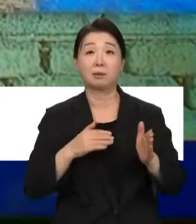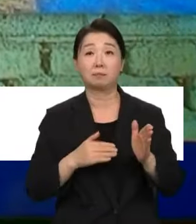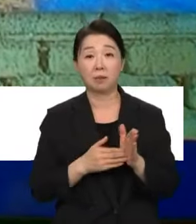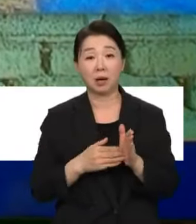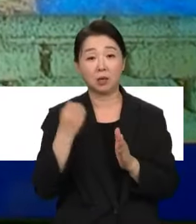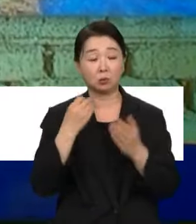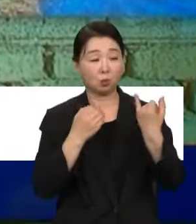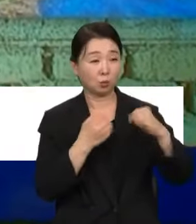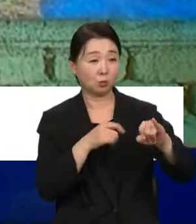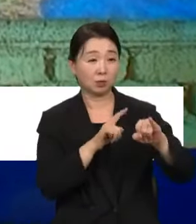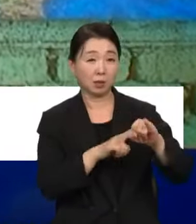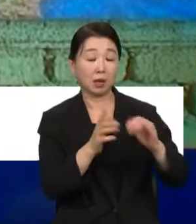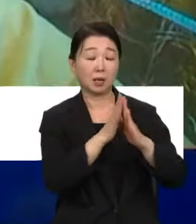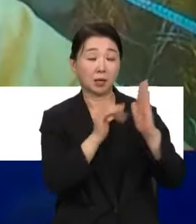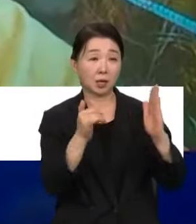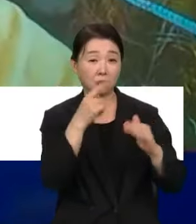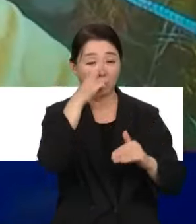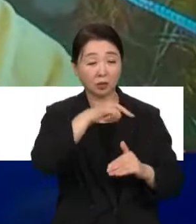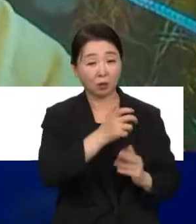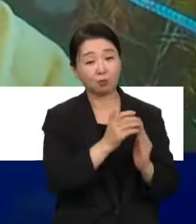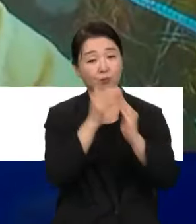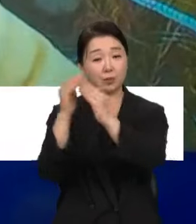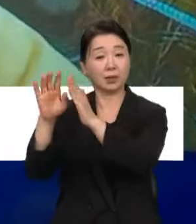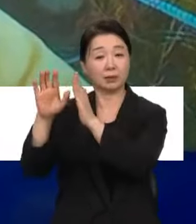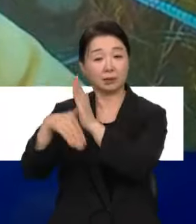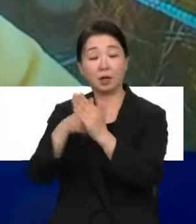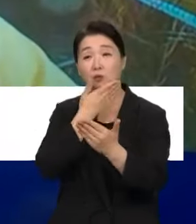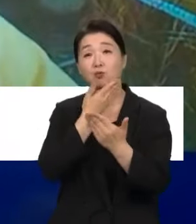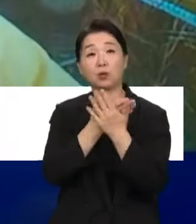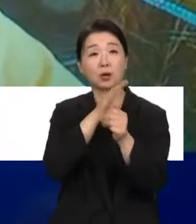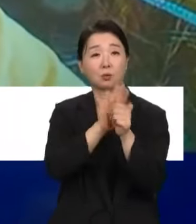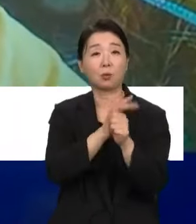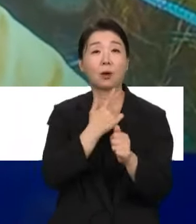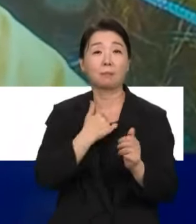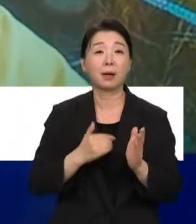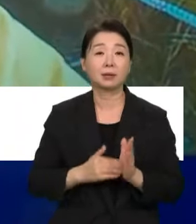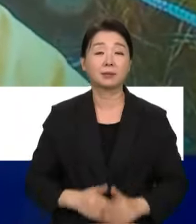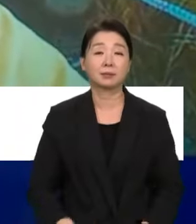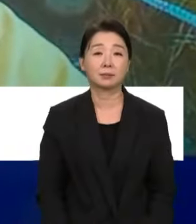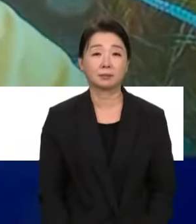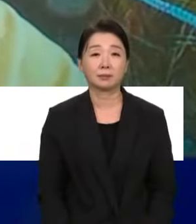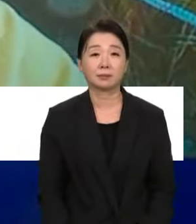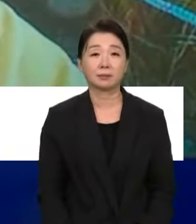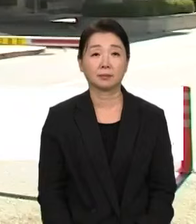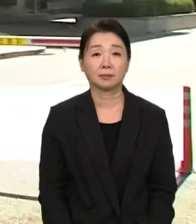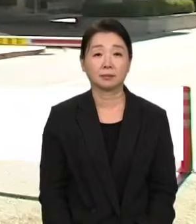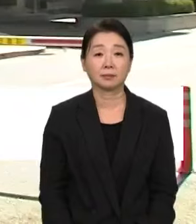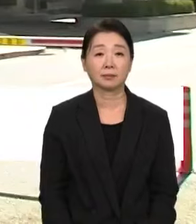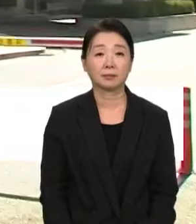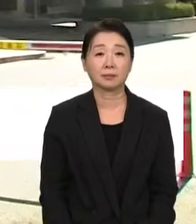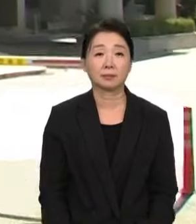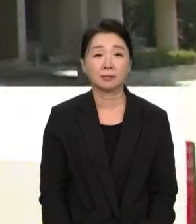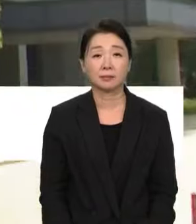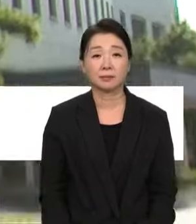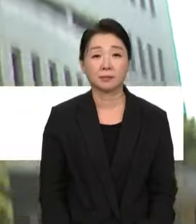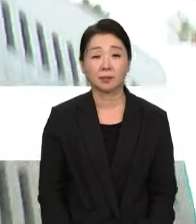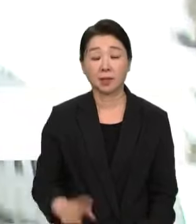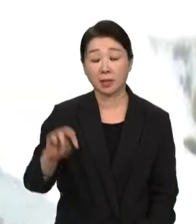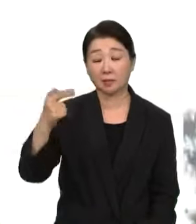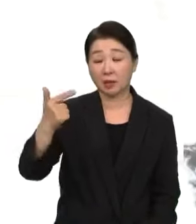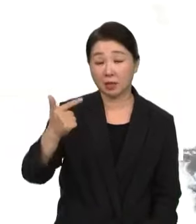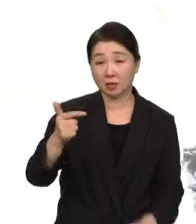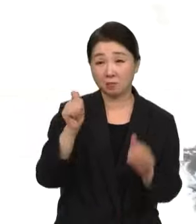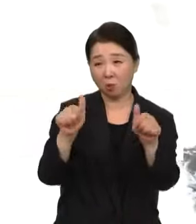딸 다혜 씨 가족이 태국으로 이주하는데 핵심적인 역할을 했다고 봤기 때문입니다. 하지만 신 씨가